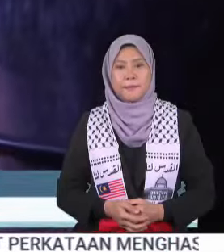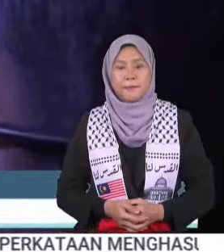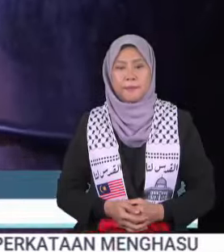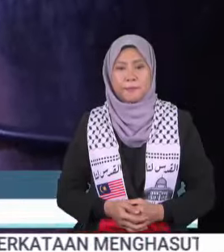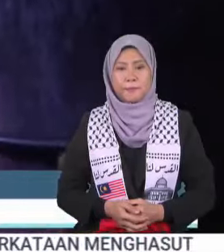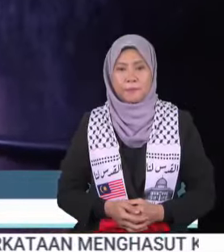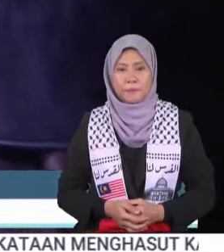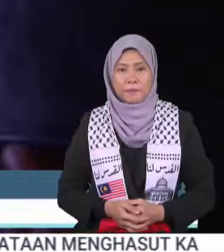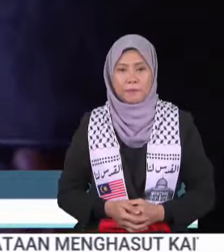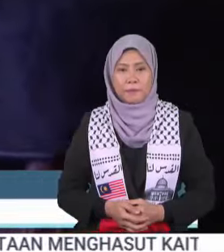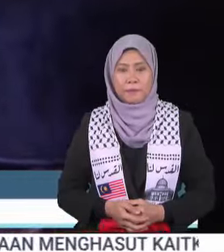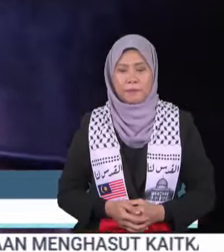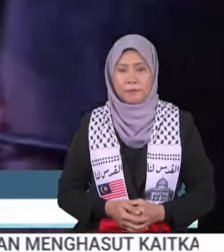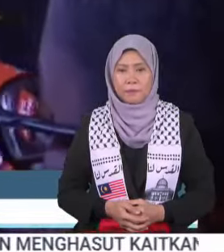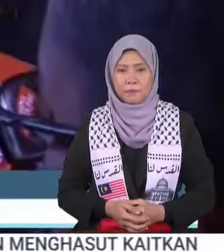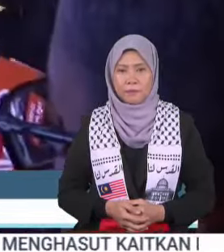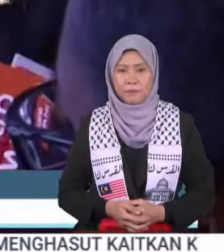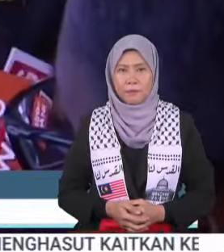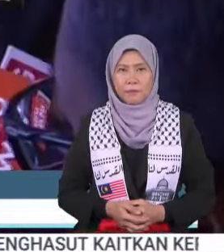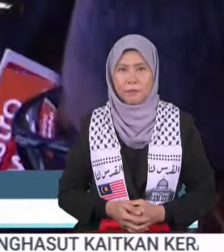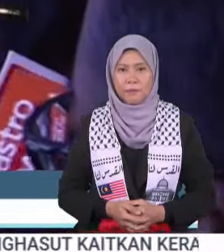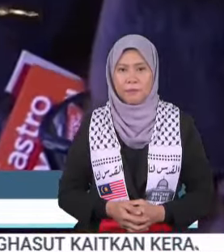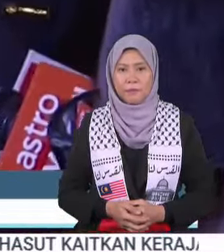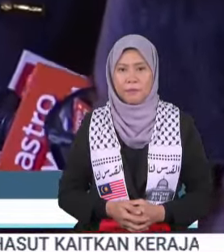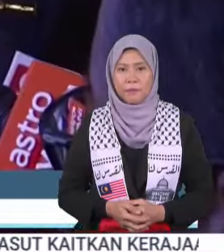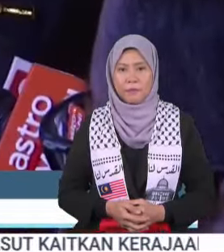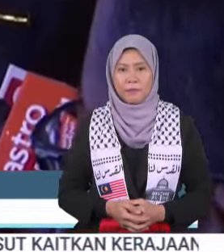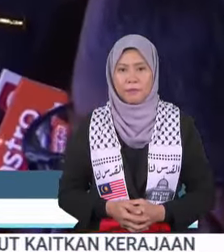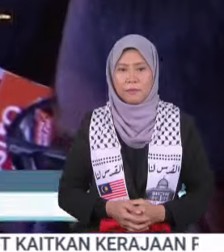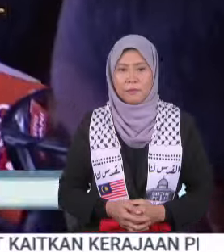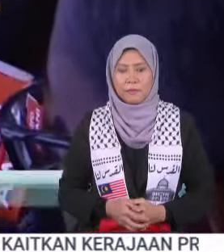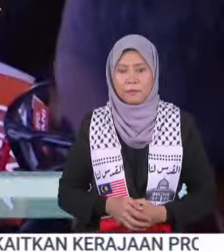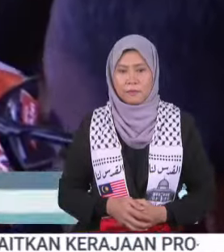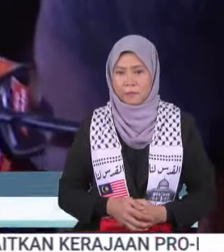2022ing lewat next